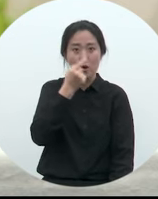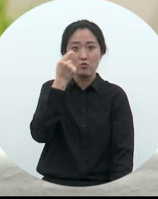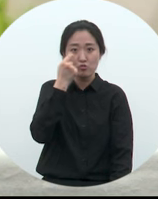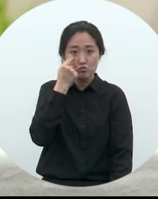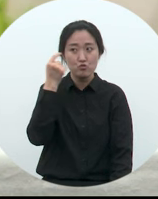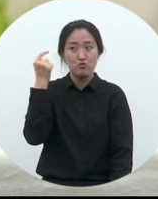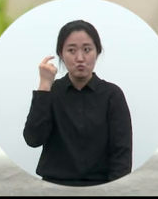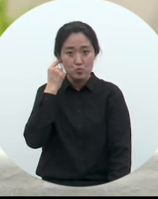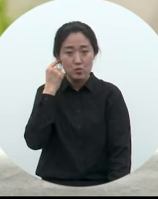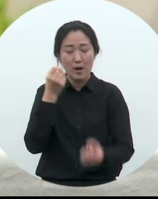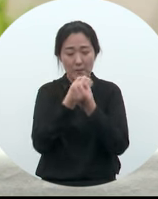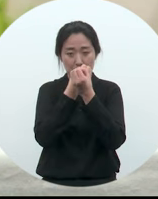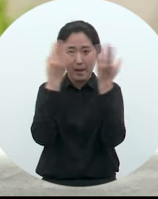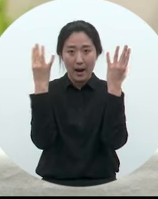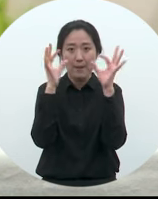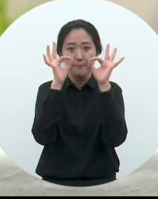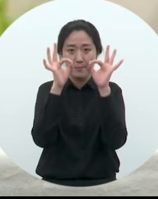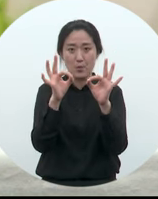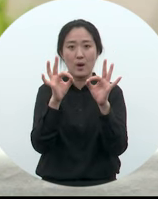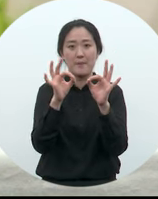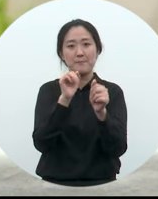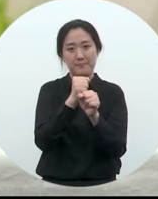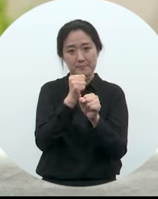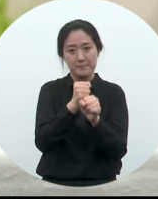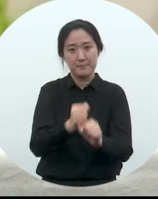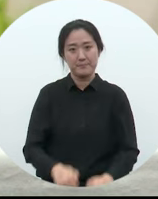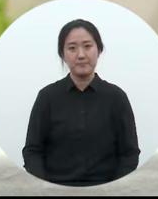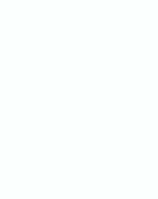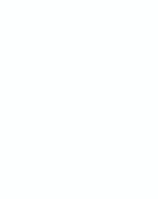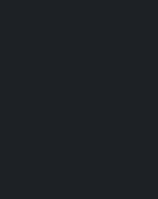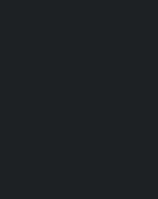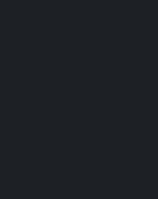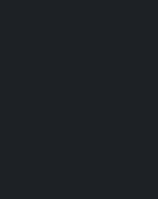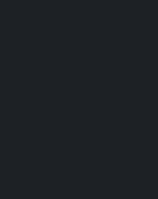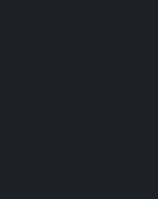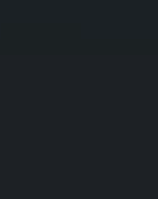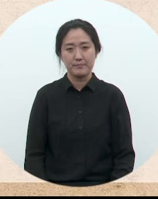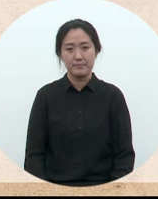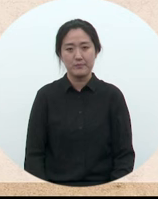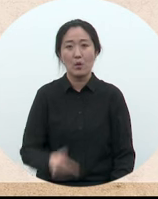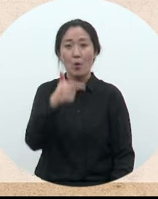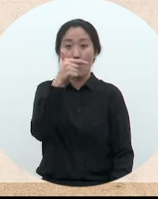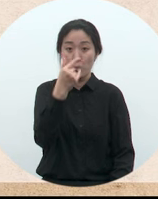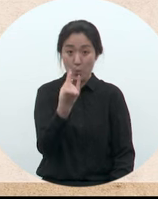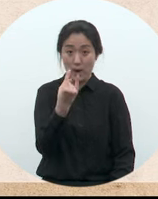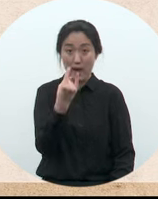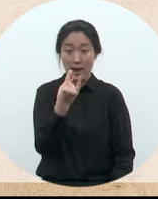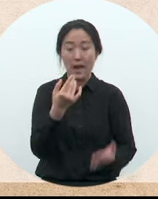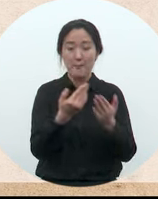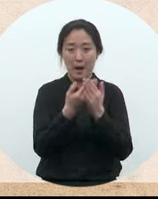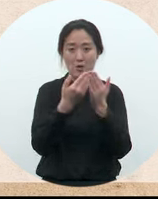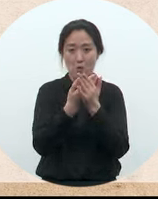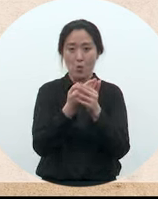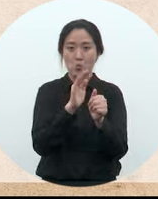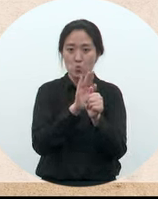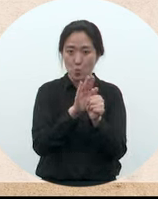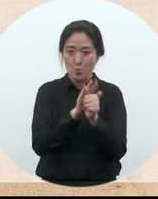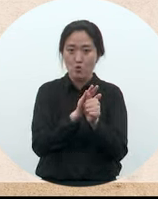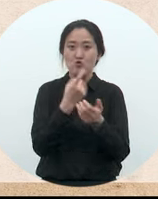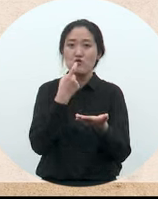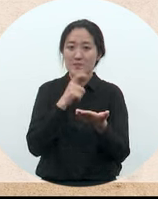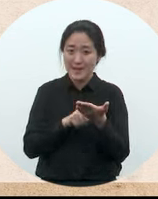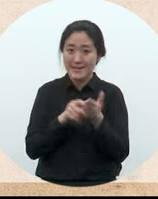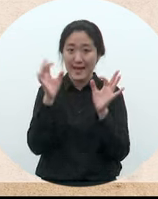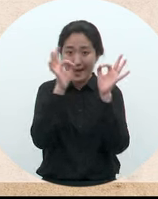해주고, 그 다음에 눈과 귀를 밝게 해주는 약재입니다. 자, 이번에는 뇌